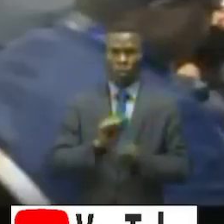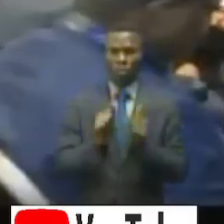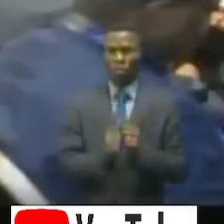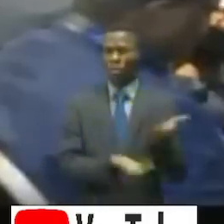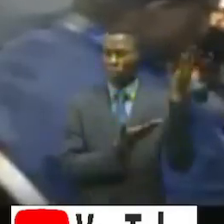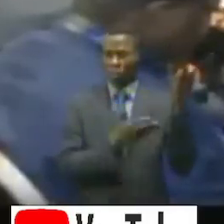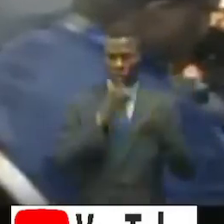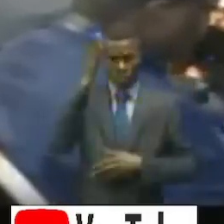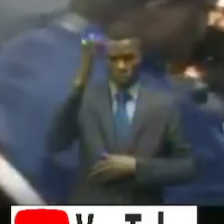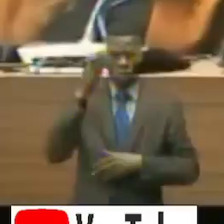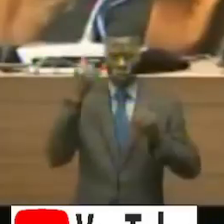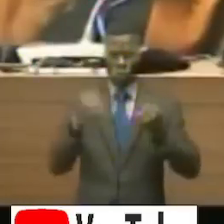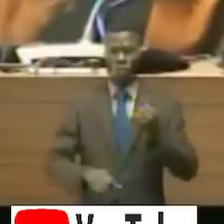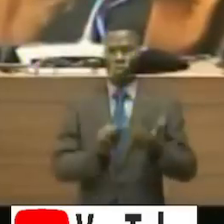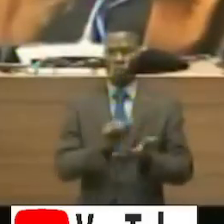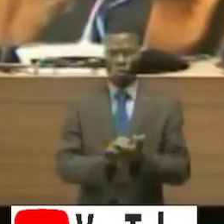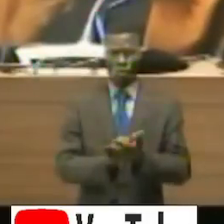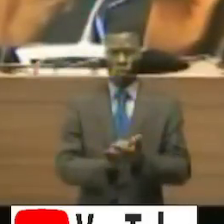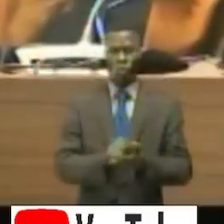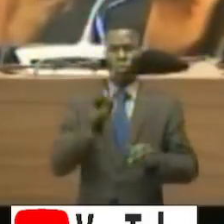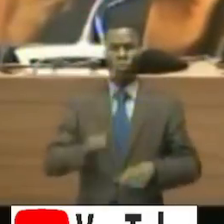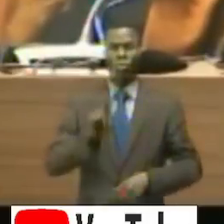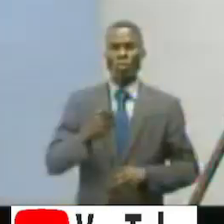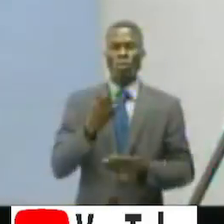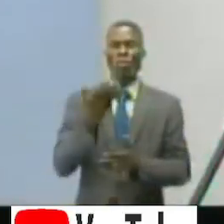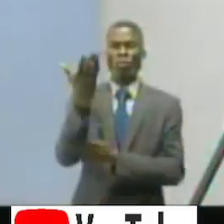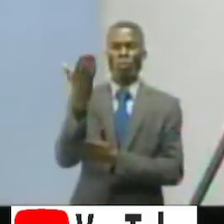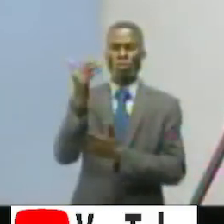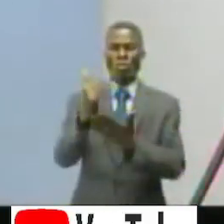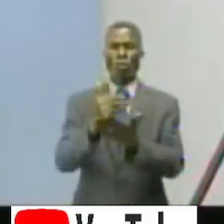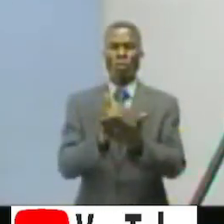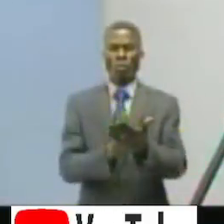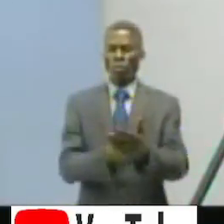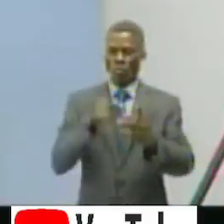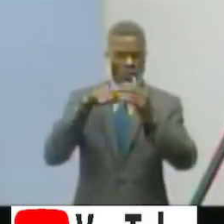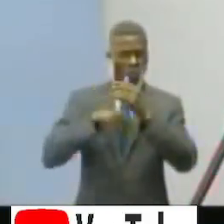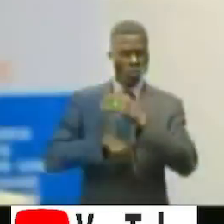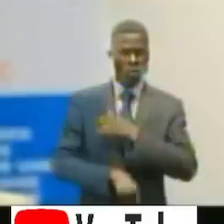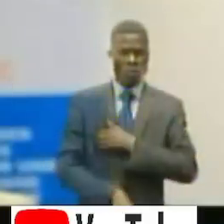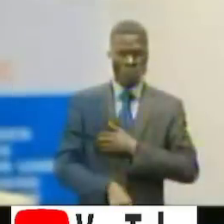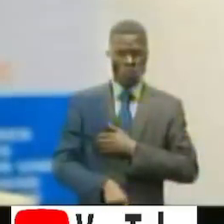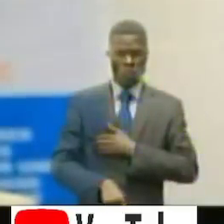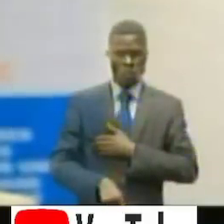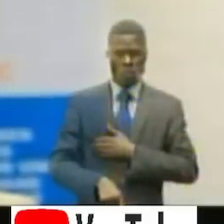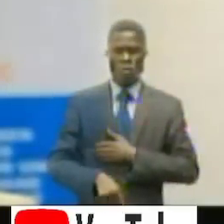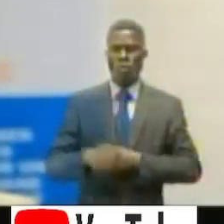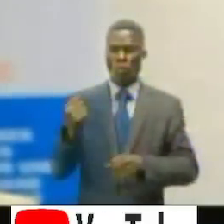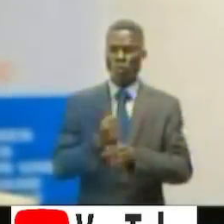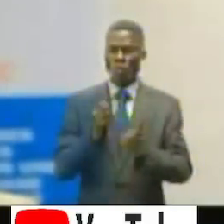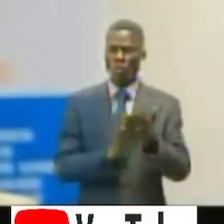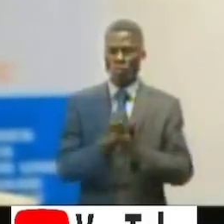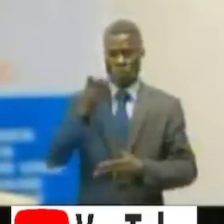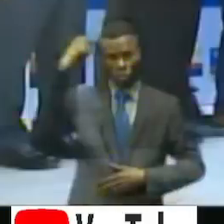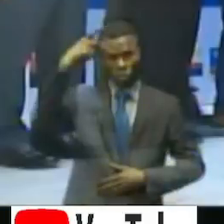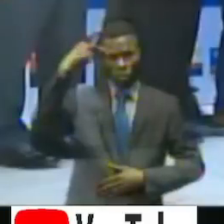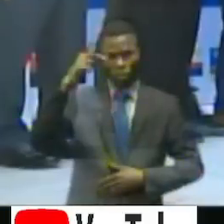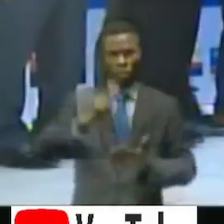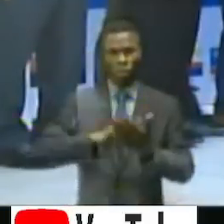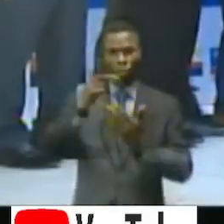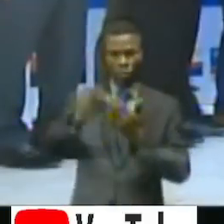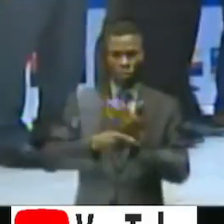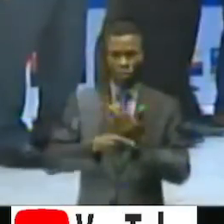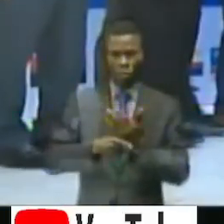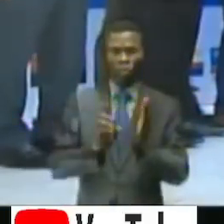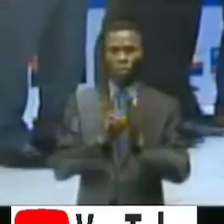Au terme de ces assises, sont attendues des recommandations fortes et profondes pour mieux accompagner les politiques et programmes